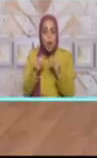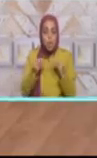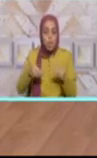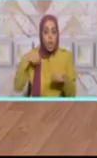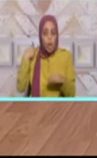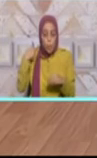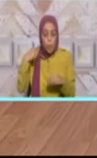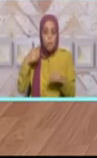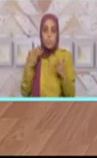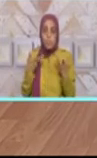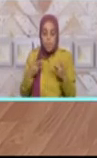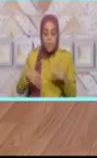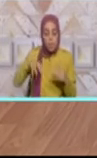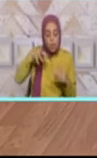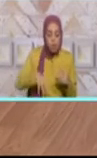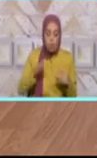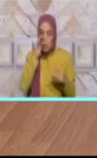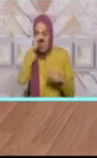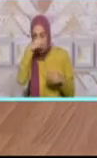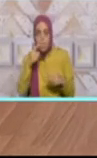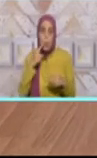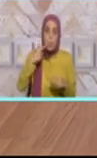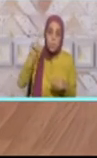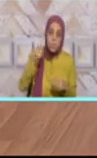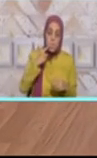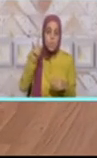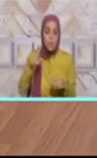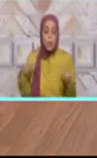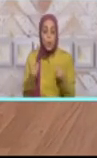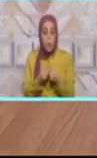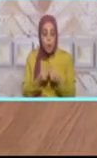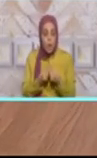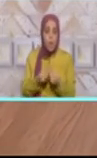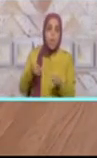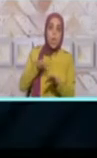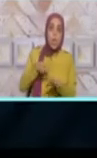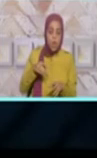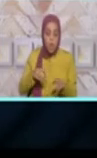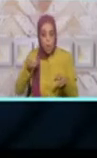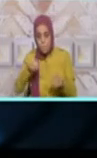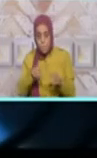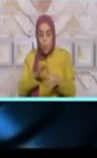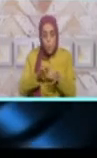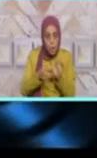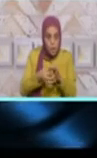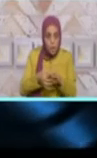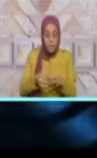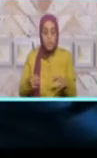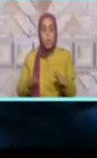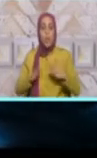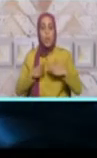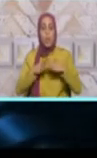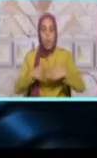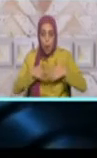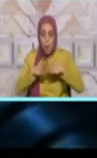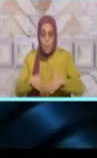زي ما قلت اللي هو القاهرة والجيزة والإسكندرية ومعنا الغربية وفي بورسعيد والبحيرة، دول كانوا